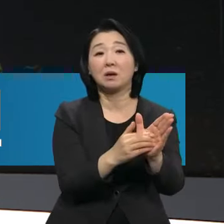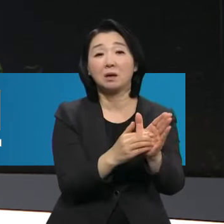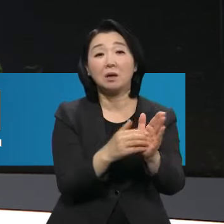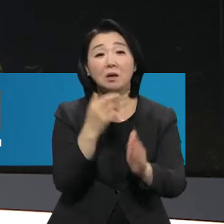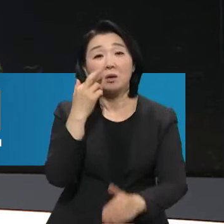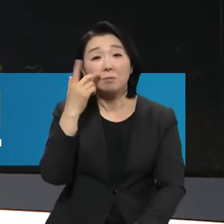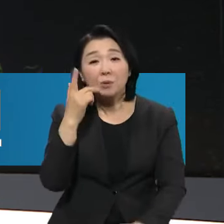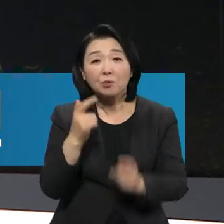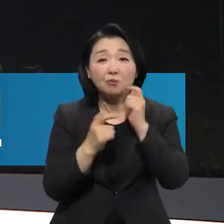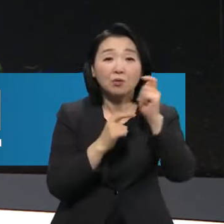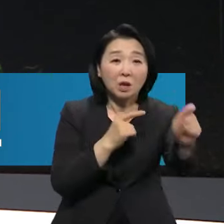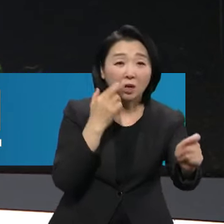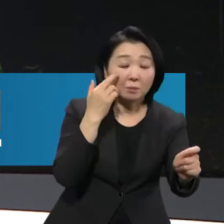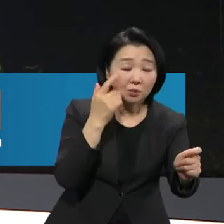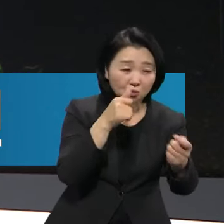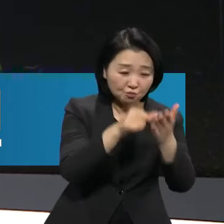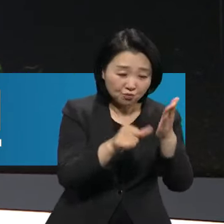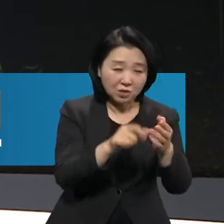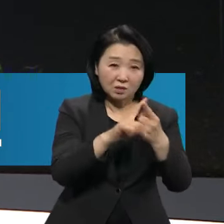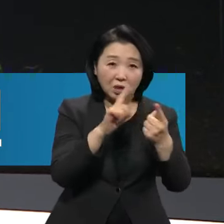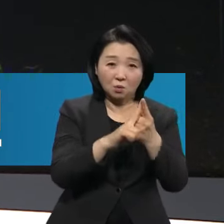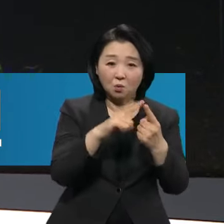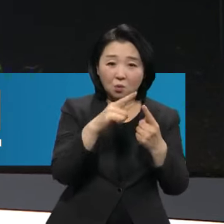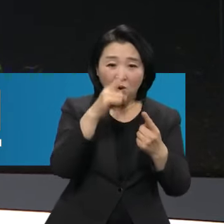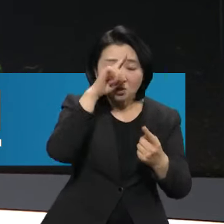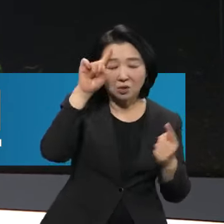대규모 공세가계속되고있다